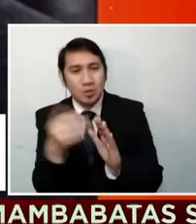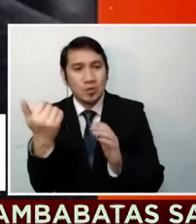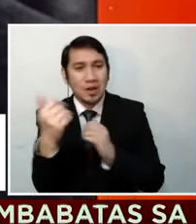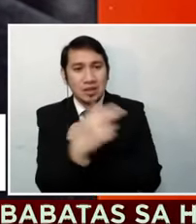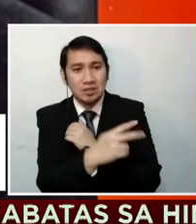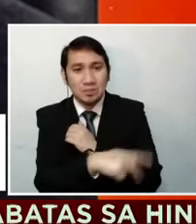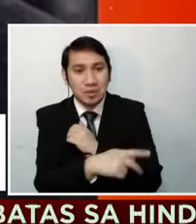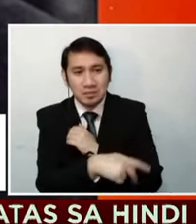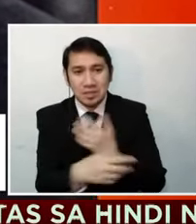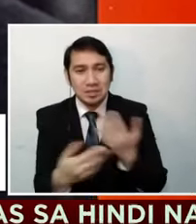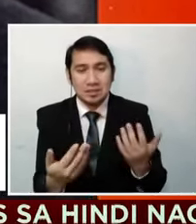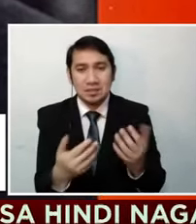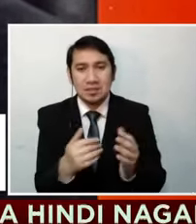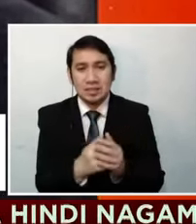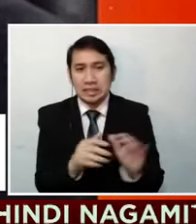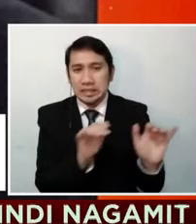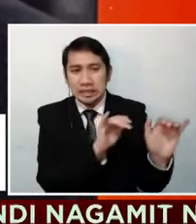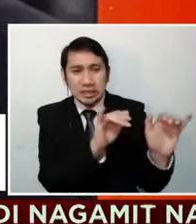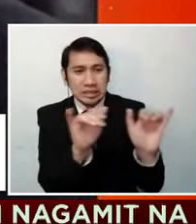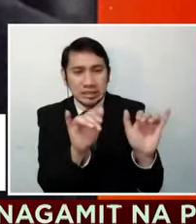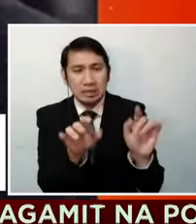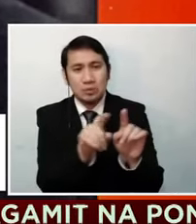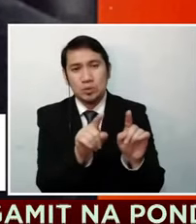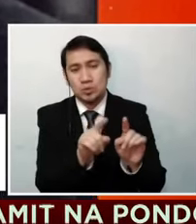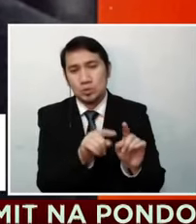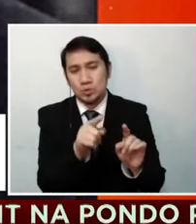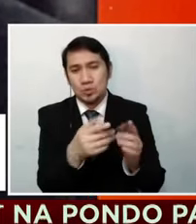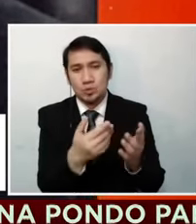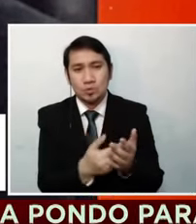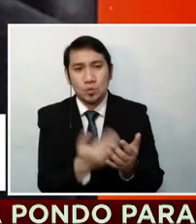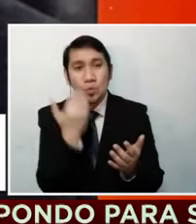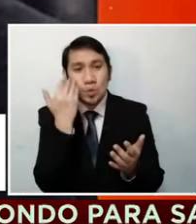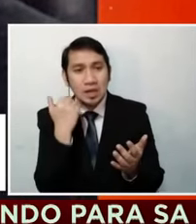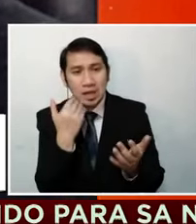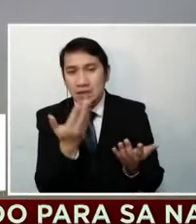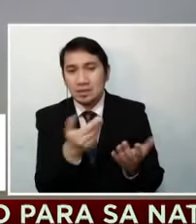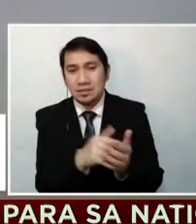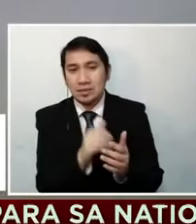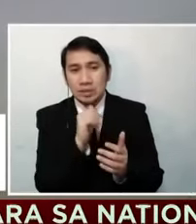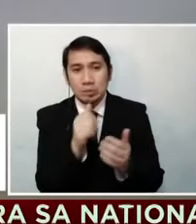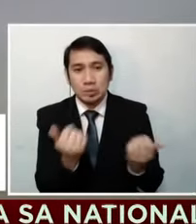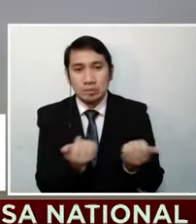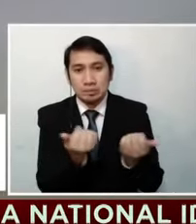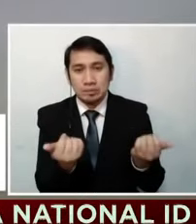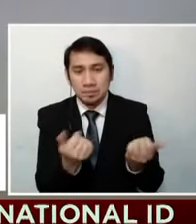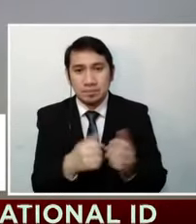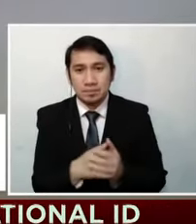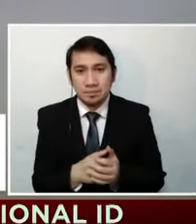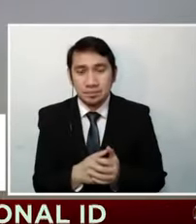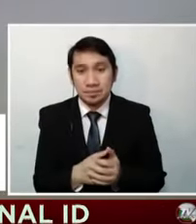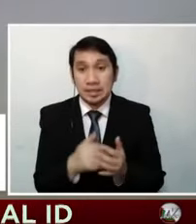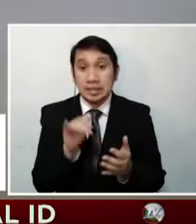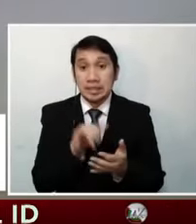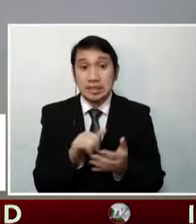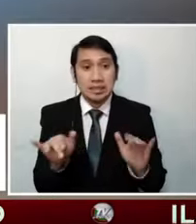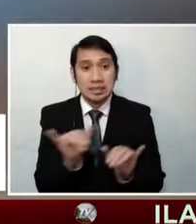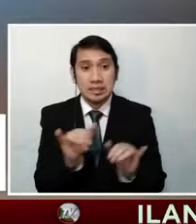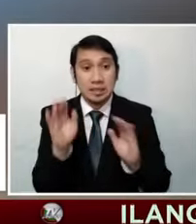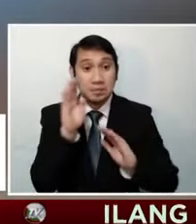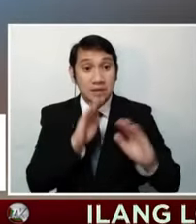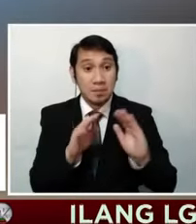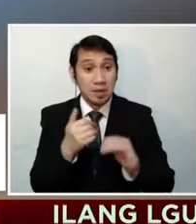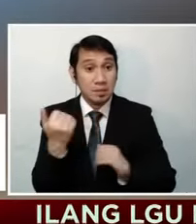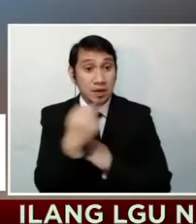talagang overwhelmed na rin sila. Wala na rin sila maibigay sa amin agad-agad. Ganito rin ang problema sa iba't ibang ospital